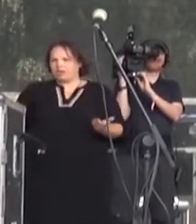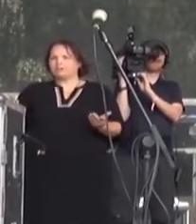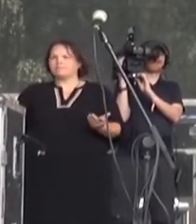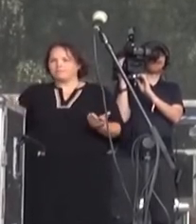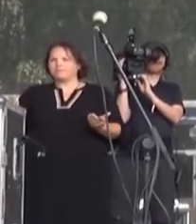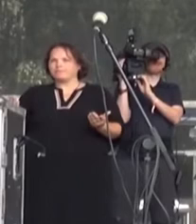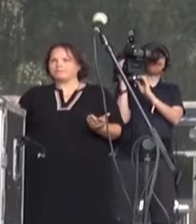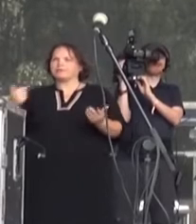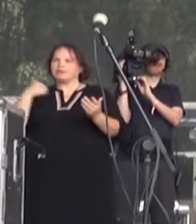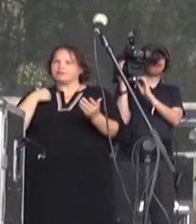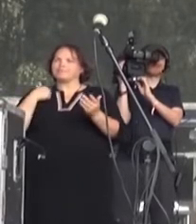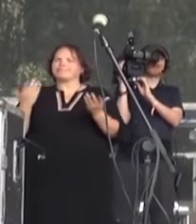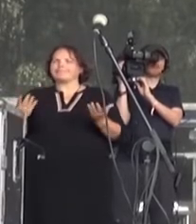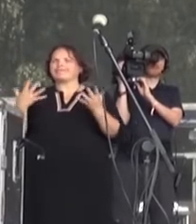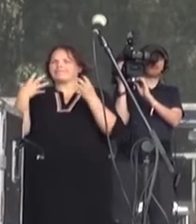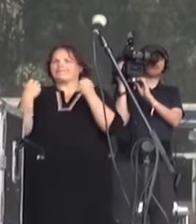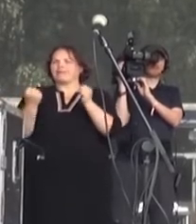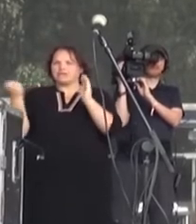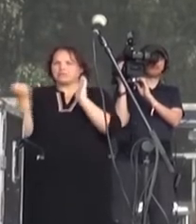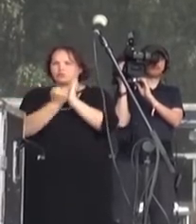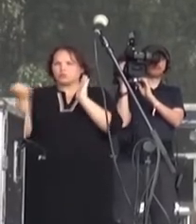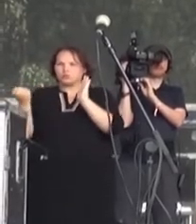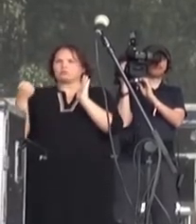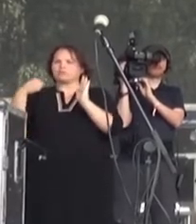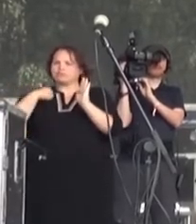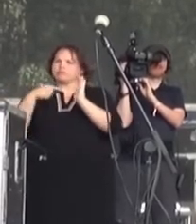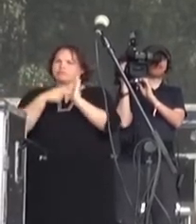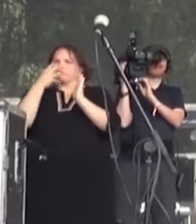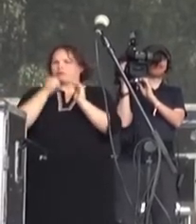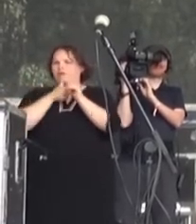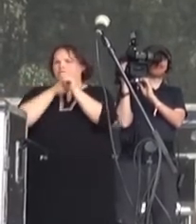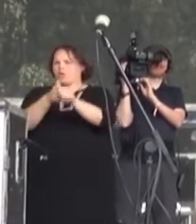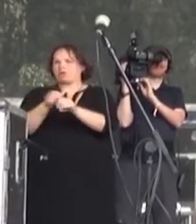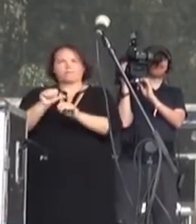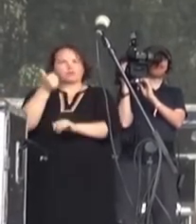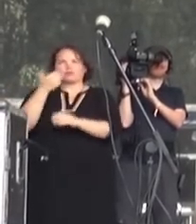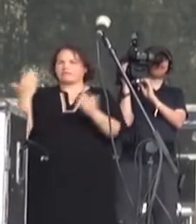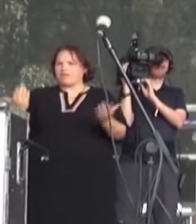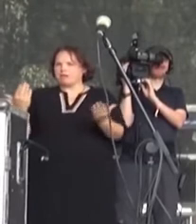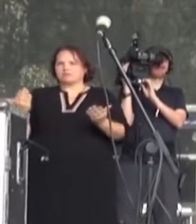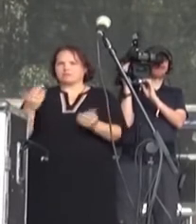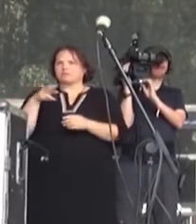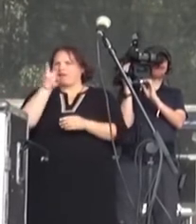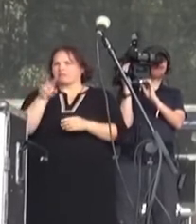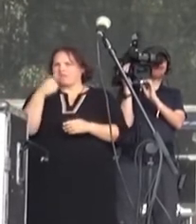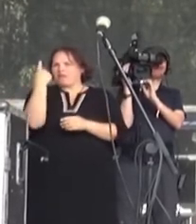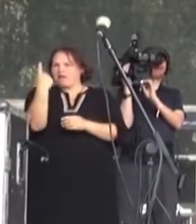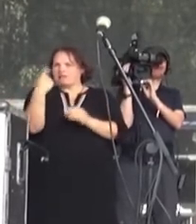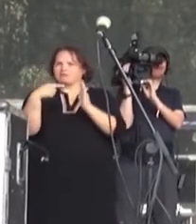ersten 20 Artikel unserer Verfassung, insbesondere auf Artikel 1